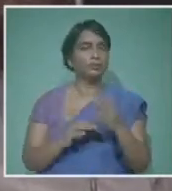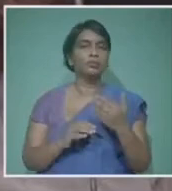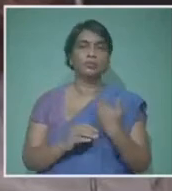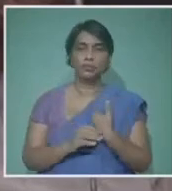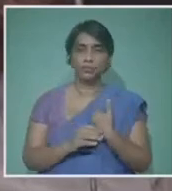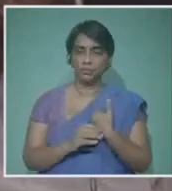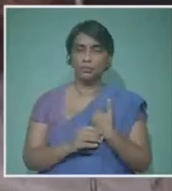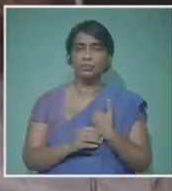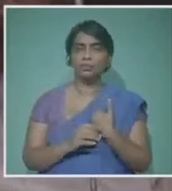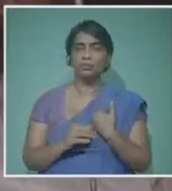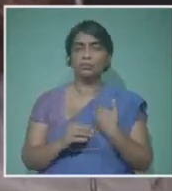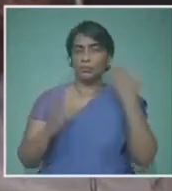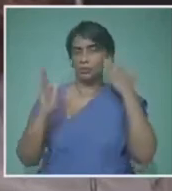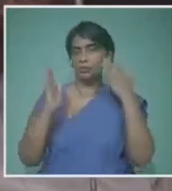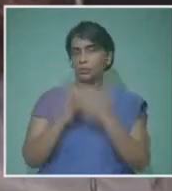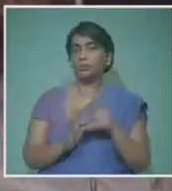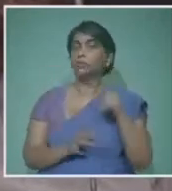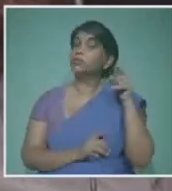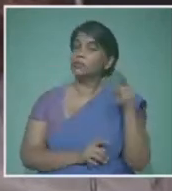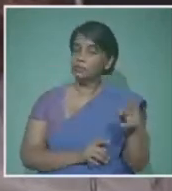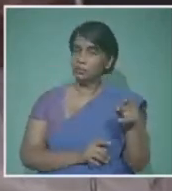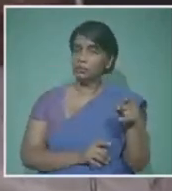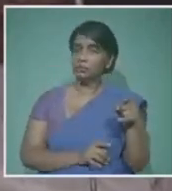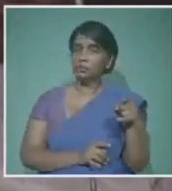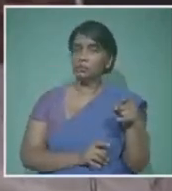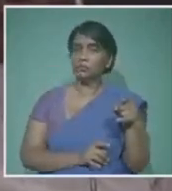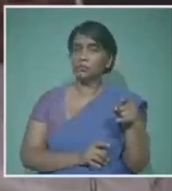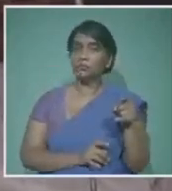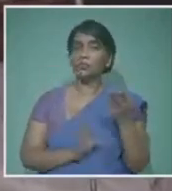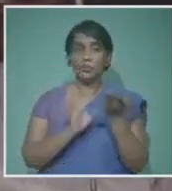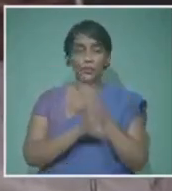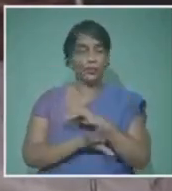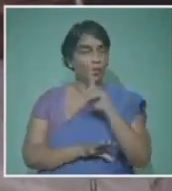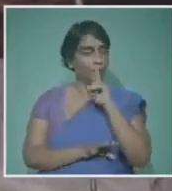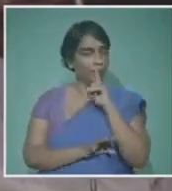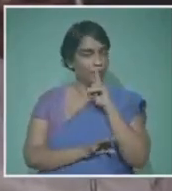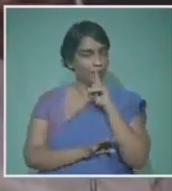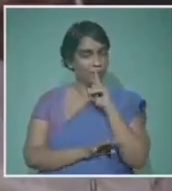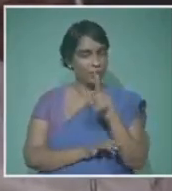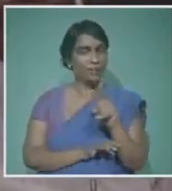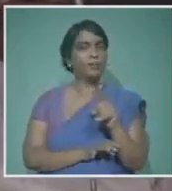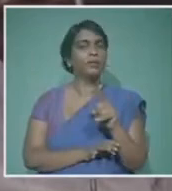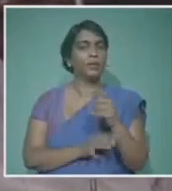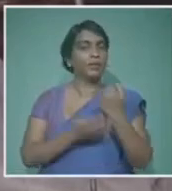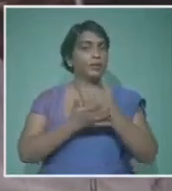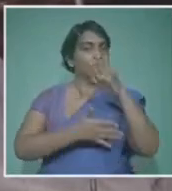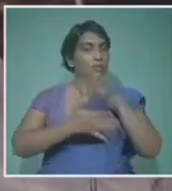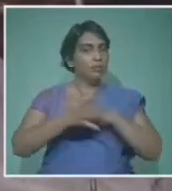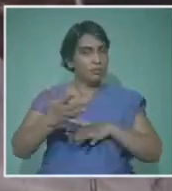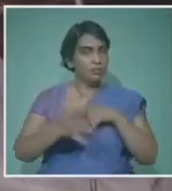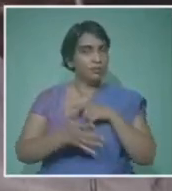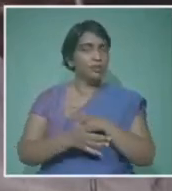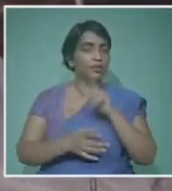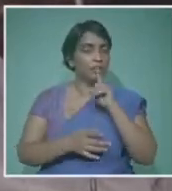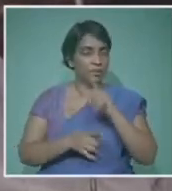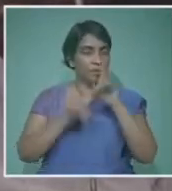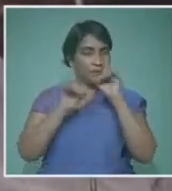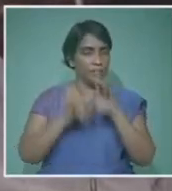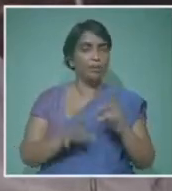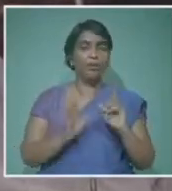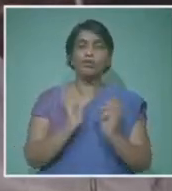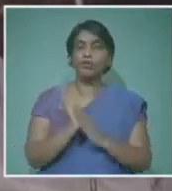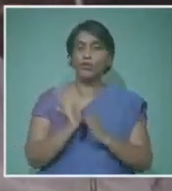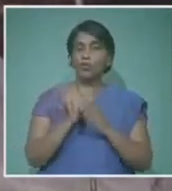your aforementioned communication which are now functus එක තමයි එන ලැටින් ටර්ම් එකකින්